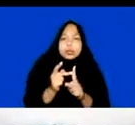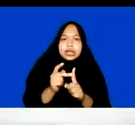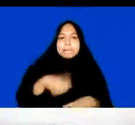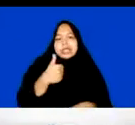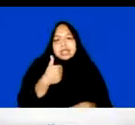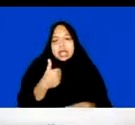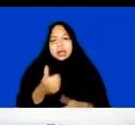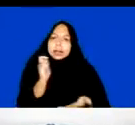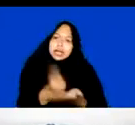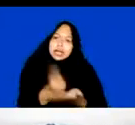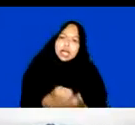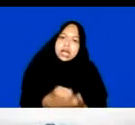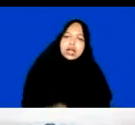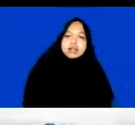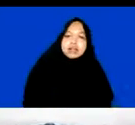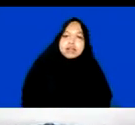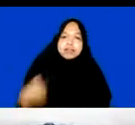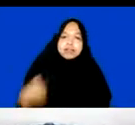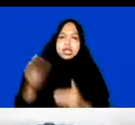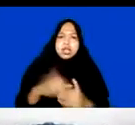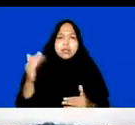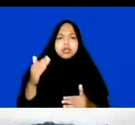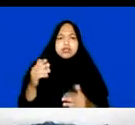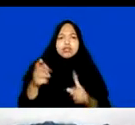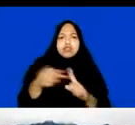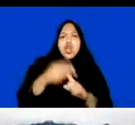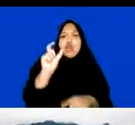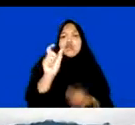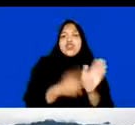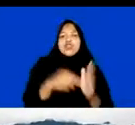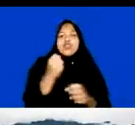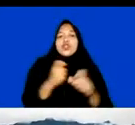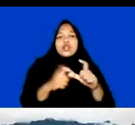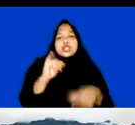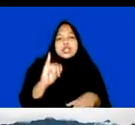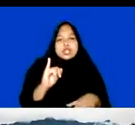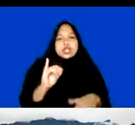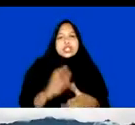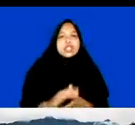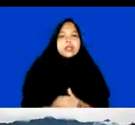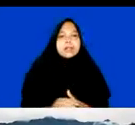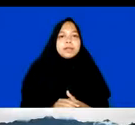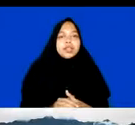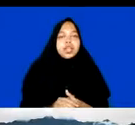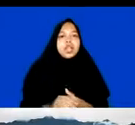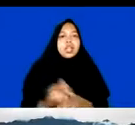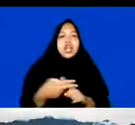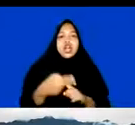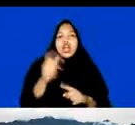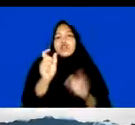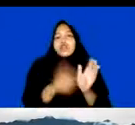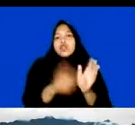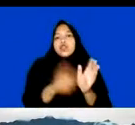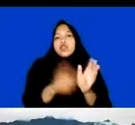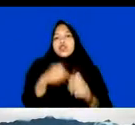loh. Jadi lebih memang dia lebih ke fungsinya, fungsi use-nya gitu. Maksudnya lebih bisa digunakan gitu loh